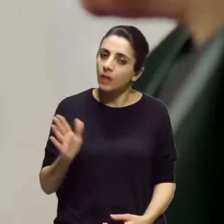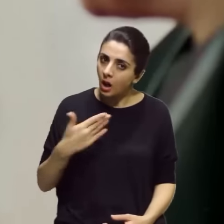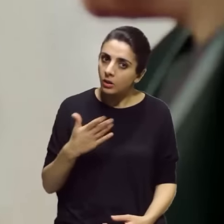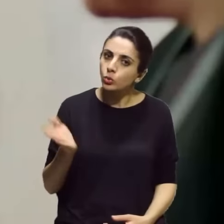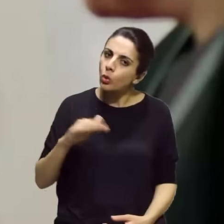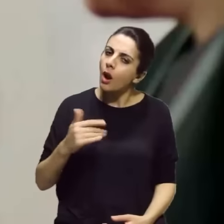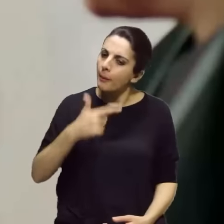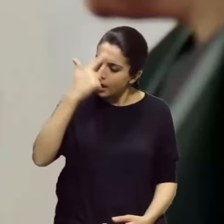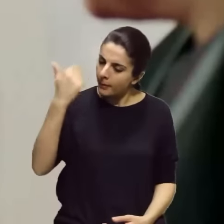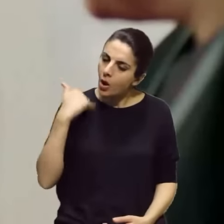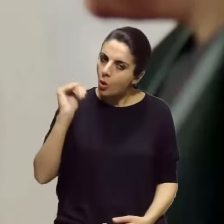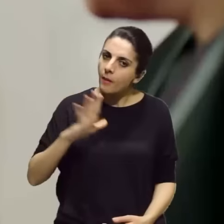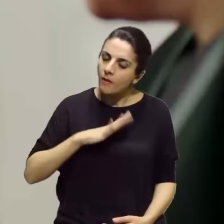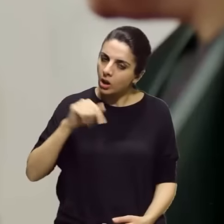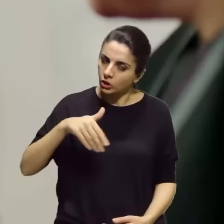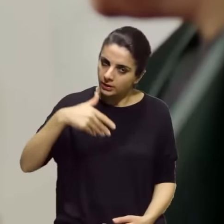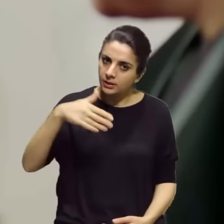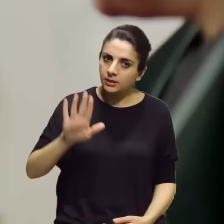Ya sonra belki ben gelirim. Ha aşağı.